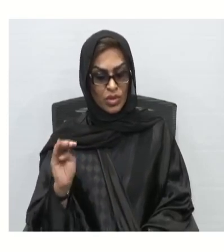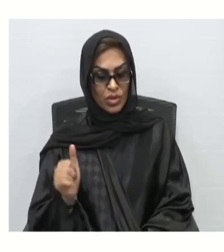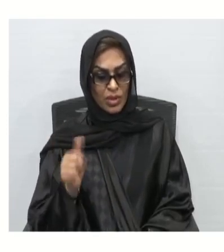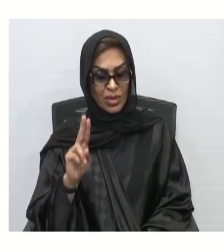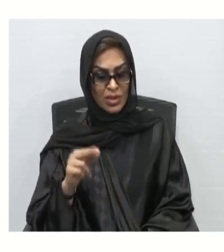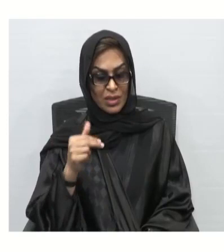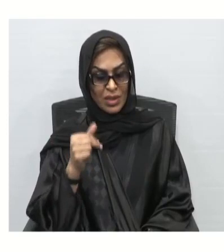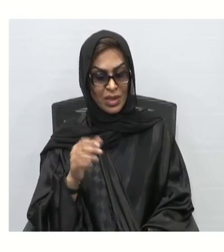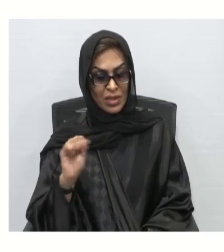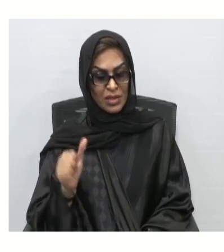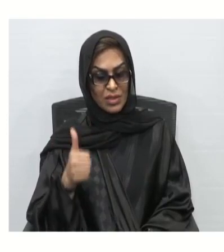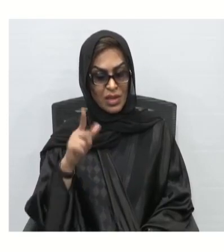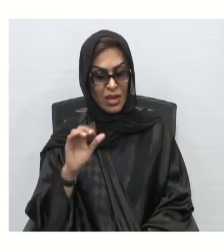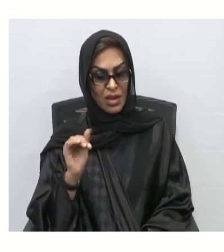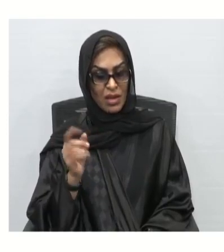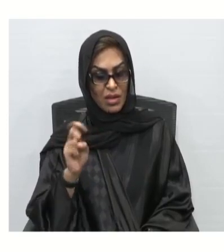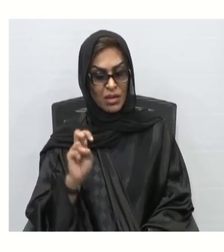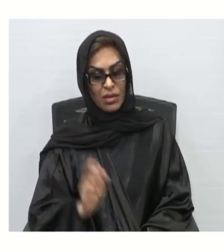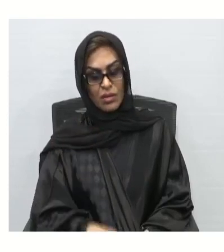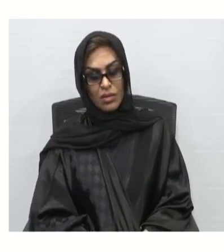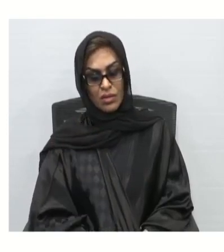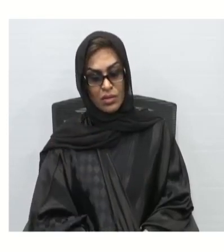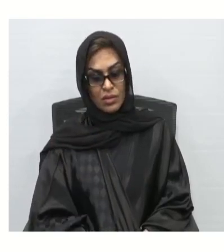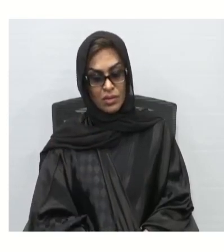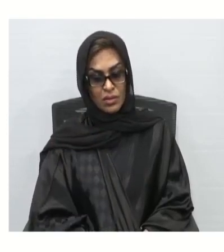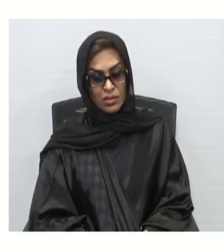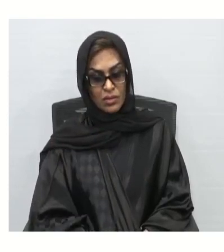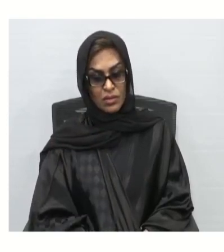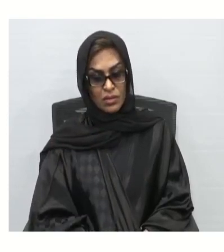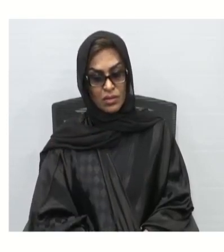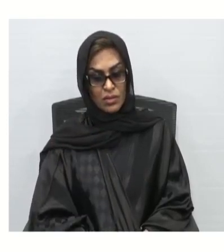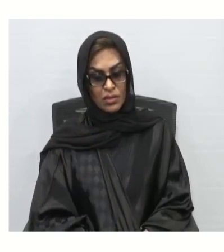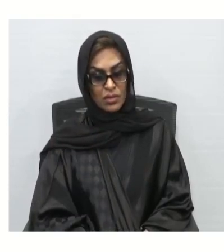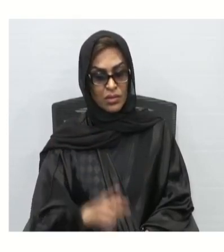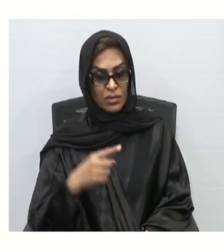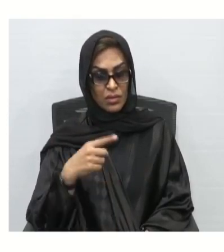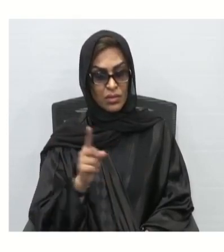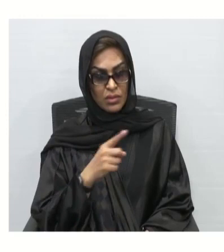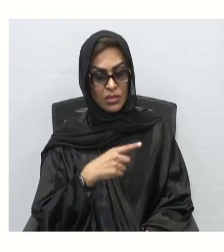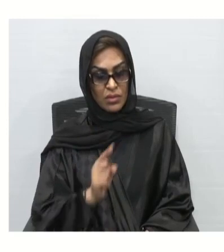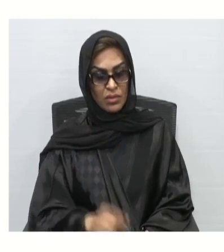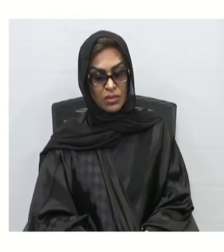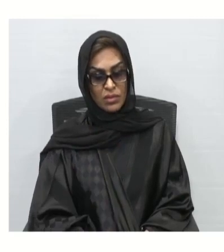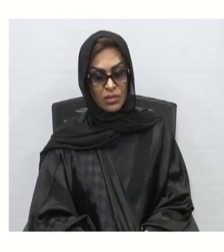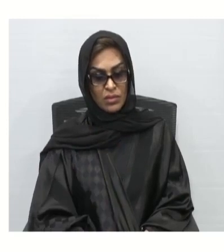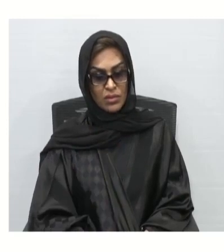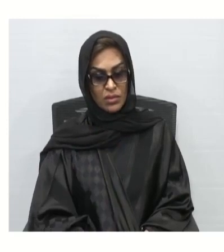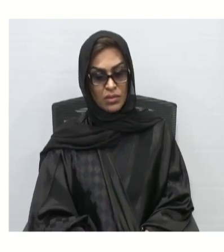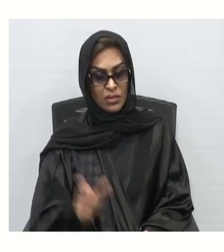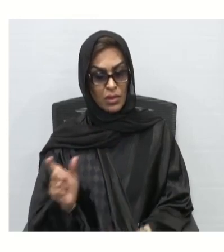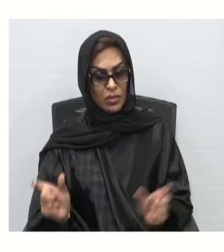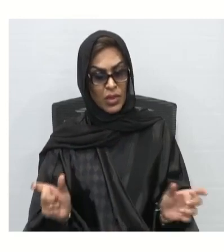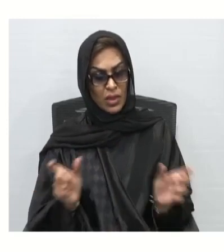يكون تسليم المنتجات غير صالحه اذا صحح اجابتك على الكتاب ما بين